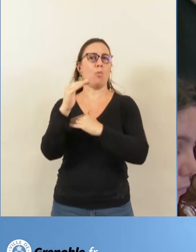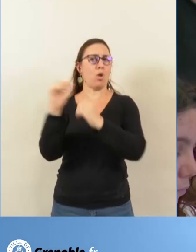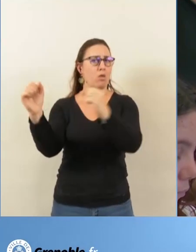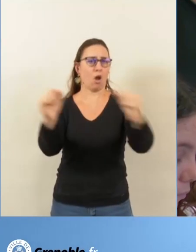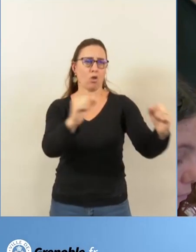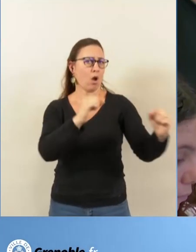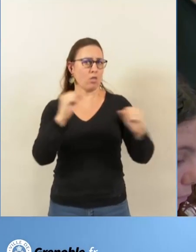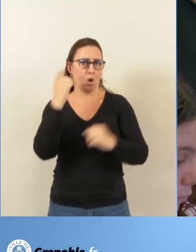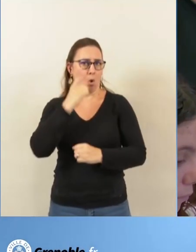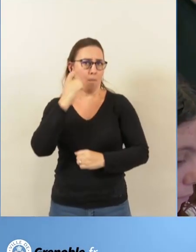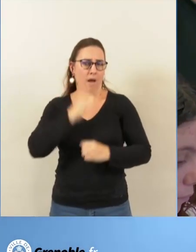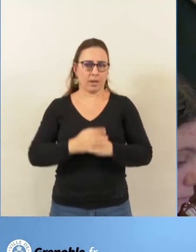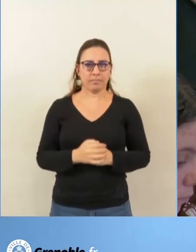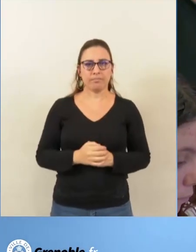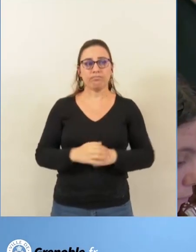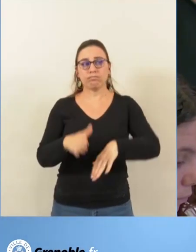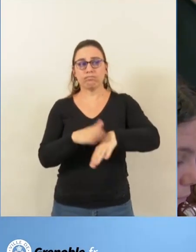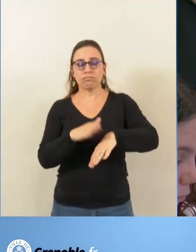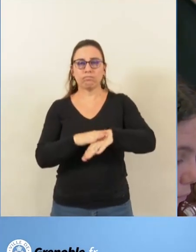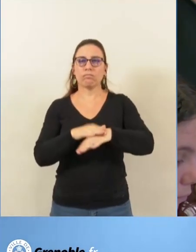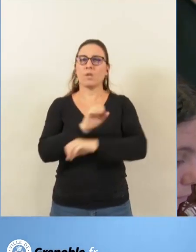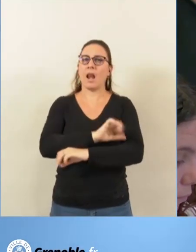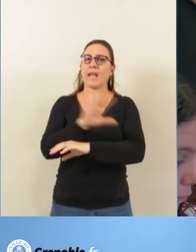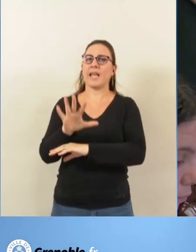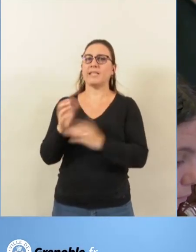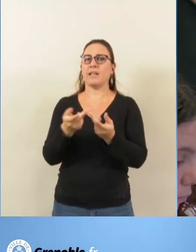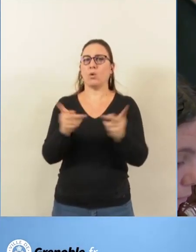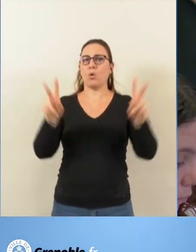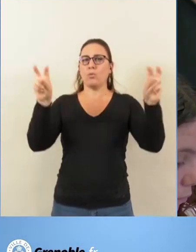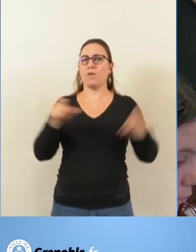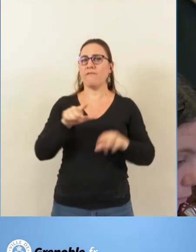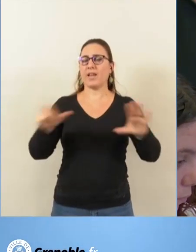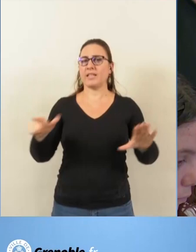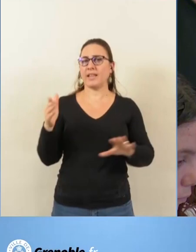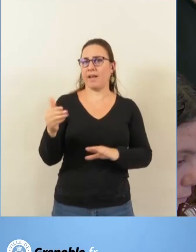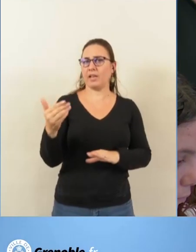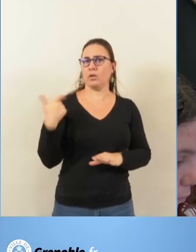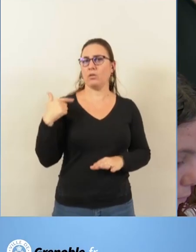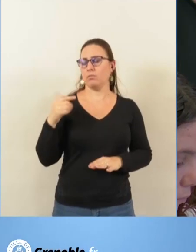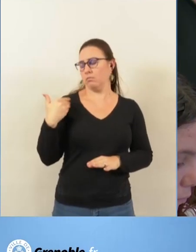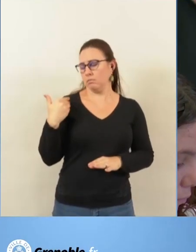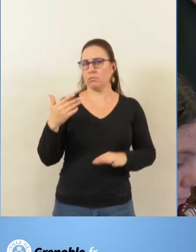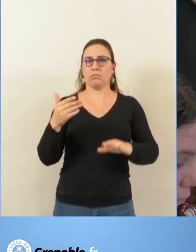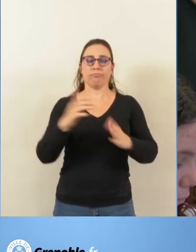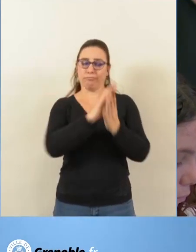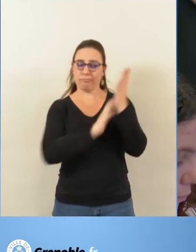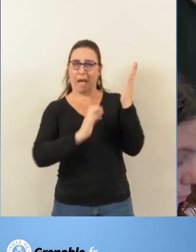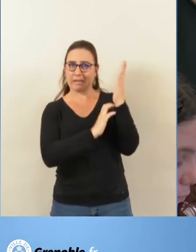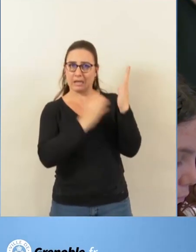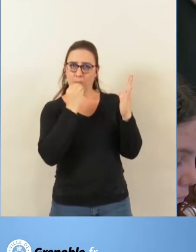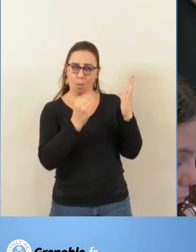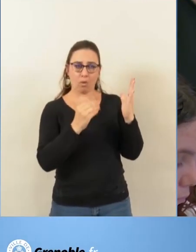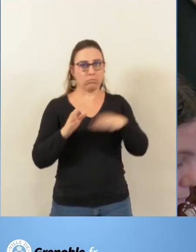je signale qu'il y a un article de la Gazette des Communes du 27 avril 2023 qui fait le point aussi sur la question et qui dit que